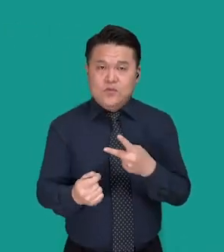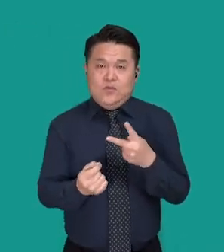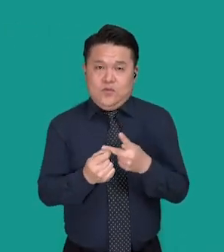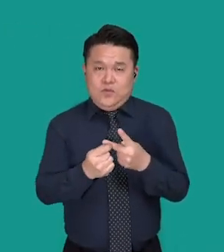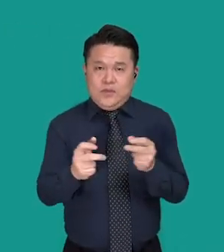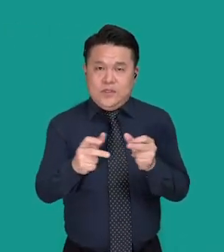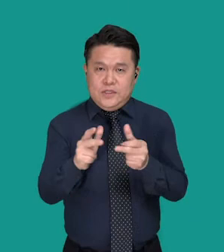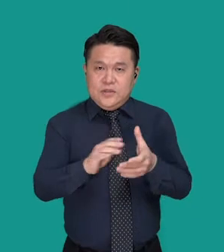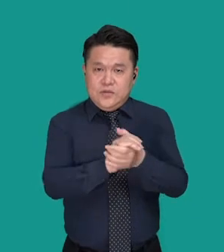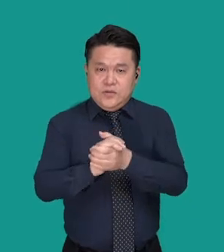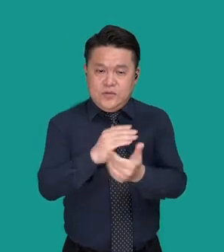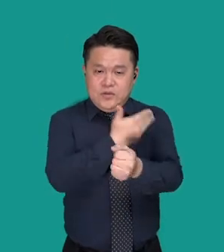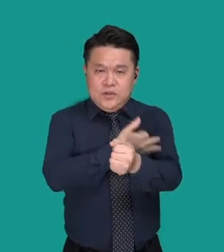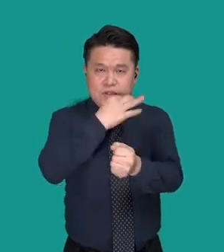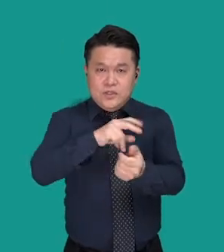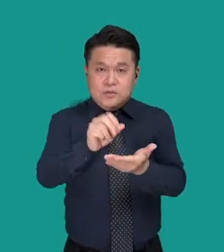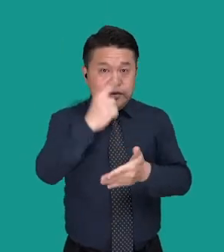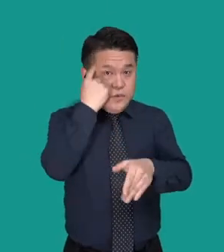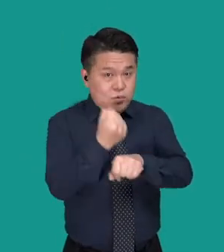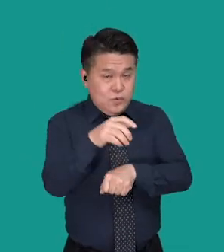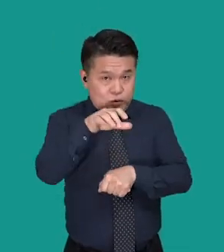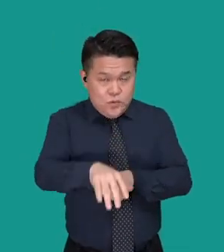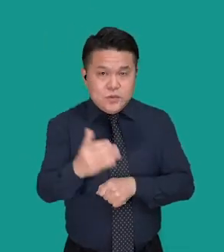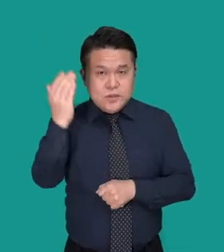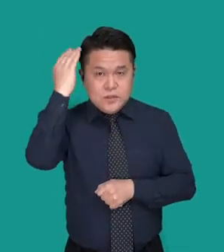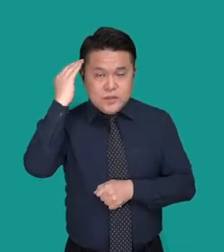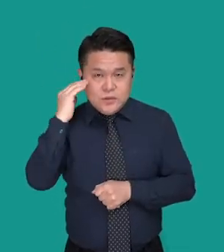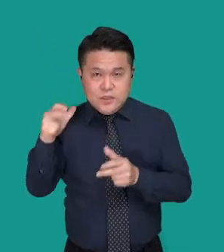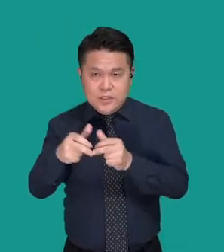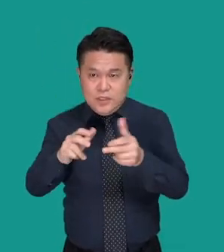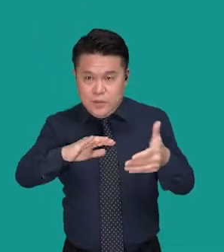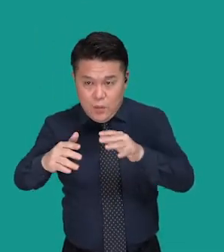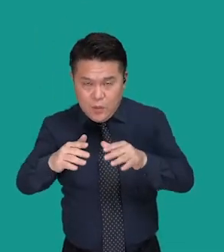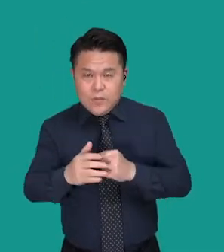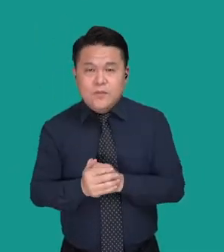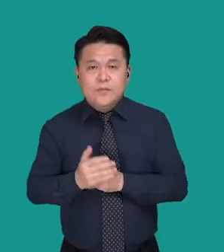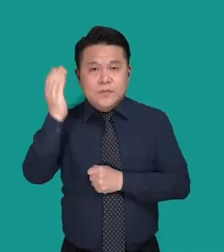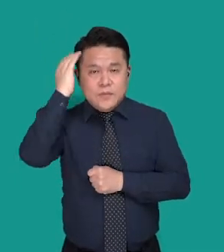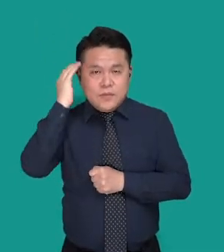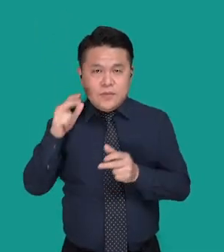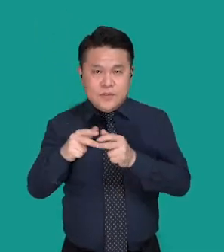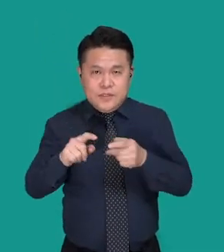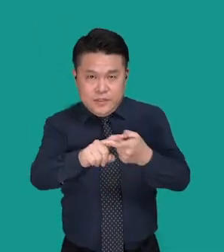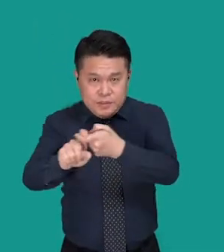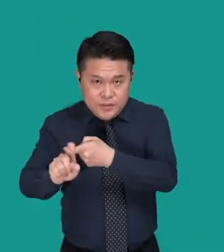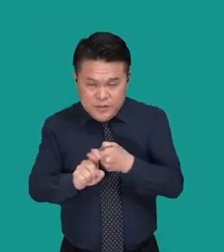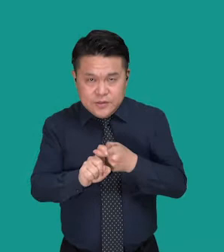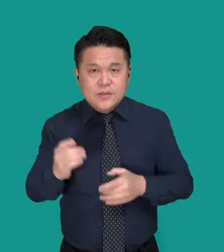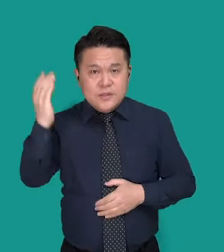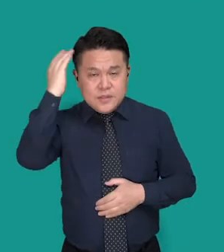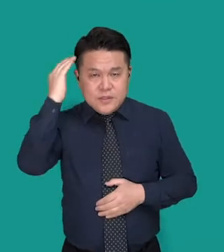총연합회, 장애우 권익문제연구소, 한국장애포럼, 한국장애인연맹,